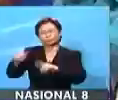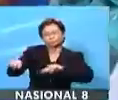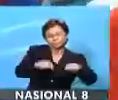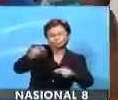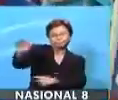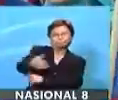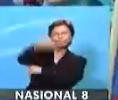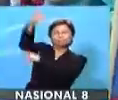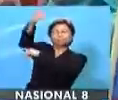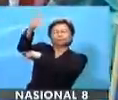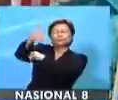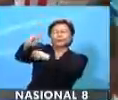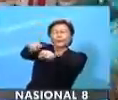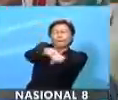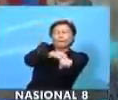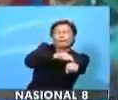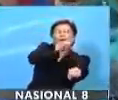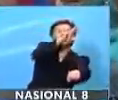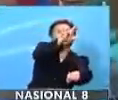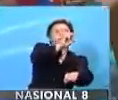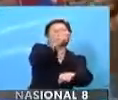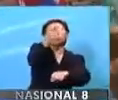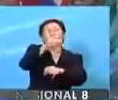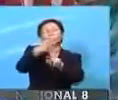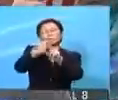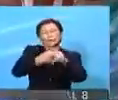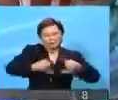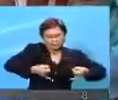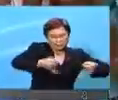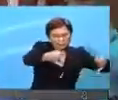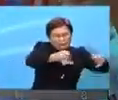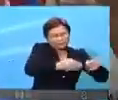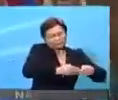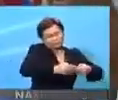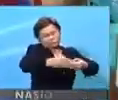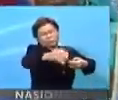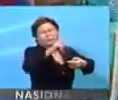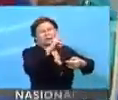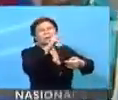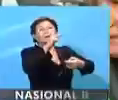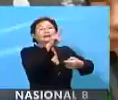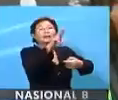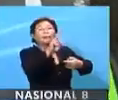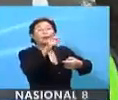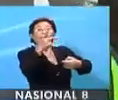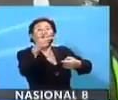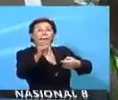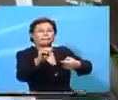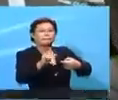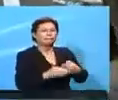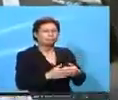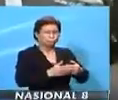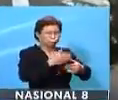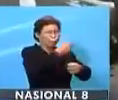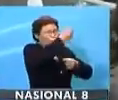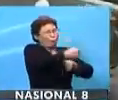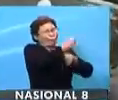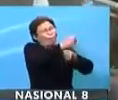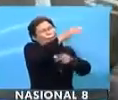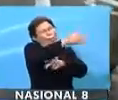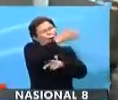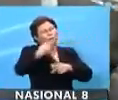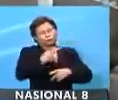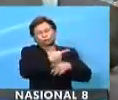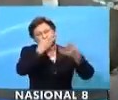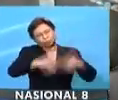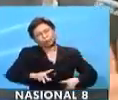Gemilang sepanjang 30 km dari Jalan Desa Murni ke Kampung Gong Halt. Kita telah membuat agihan